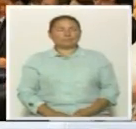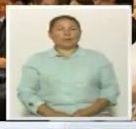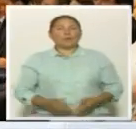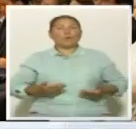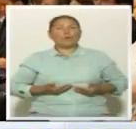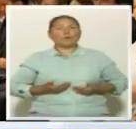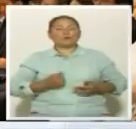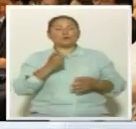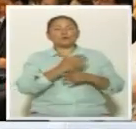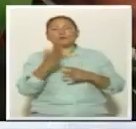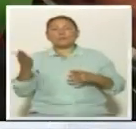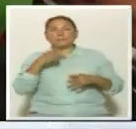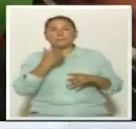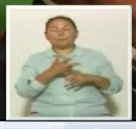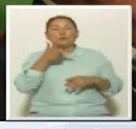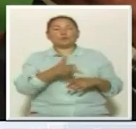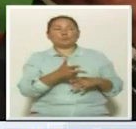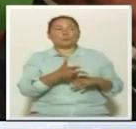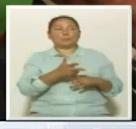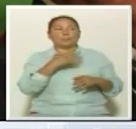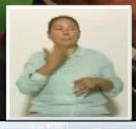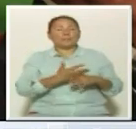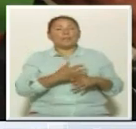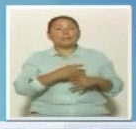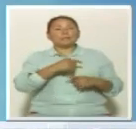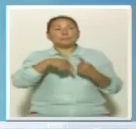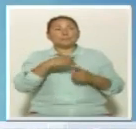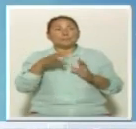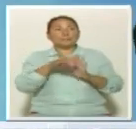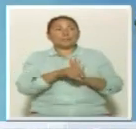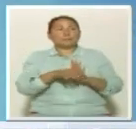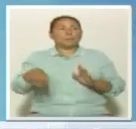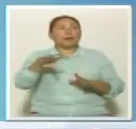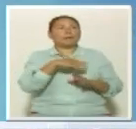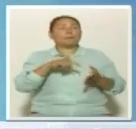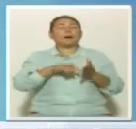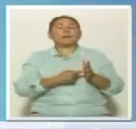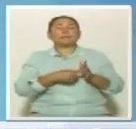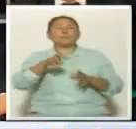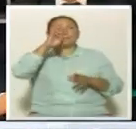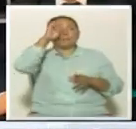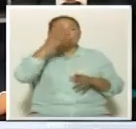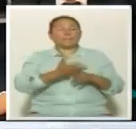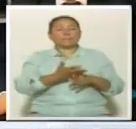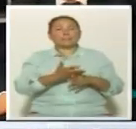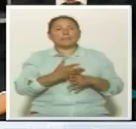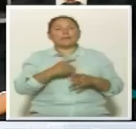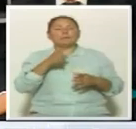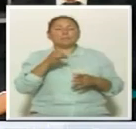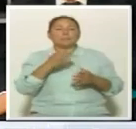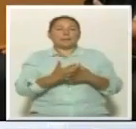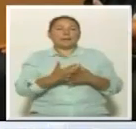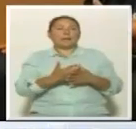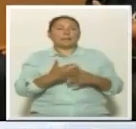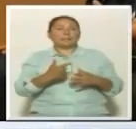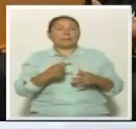Өңірде 400-ден аса мекемеде 3000-ға жуық мемлекеттік қызметкер еңбек етеді. Барлығының мақсаты мемлекет мүддесін биік қойып елге адал